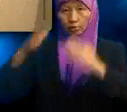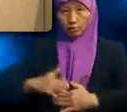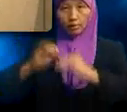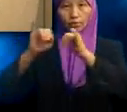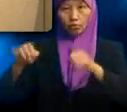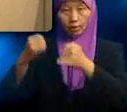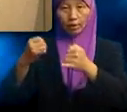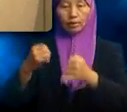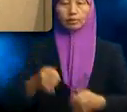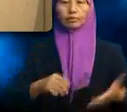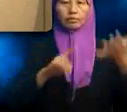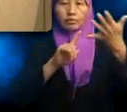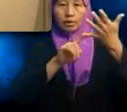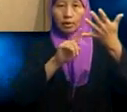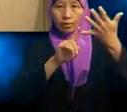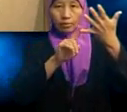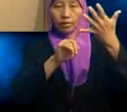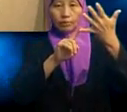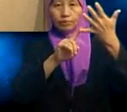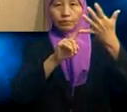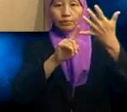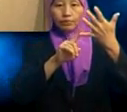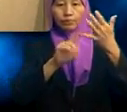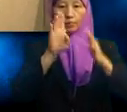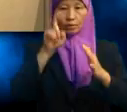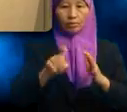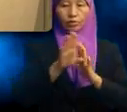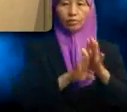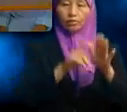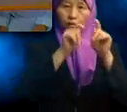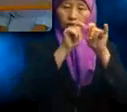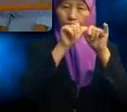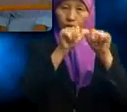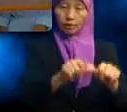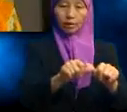Jumaat. Yang kelima ialah bermastautin.